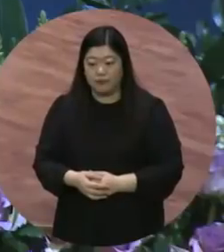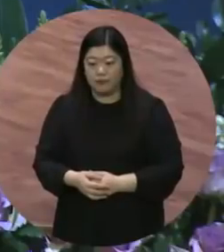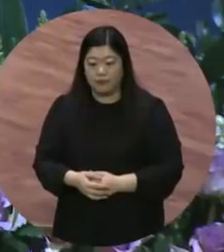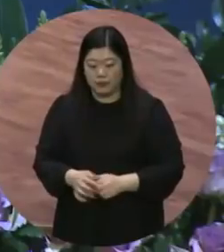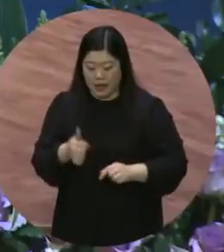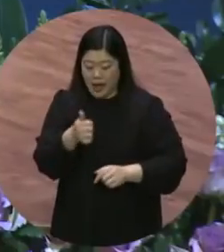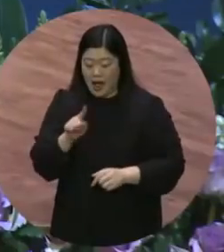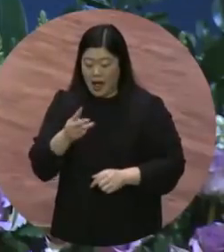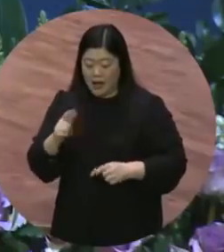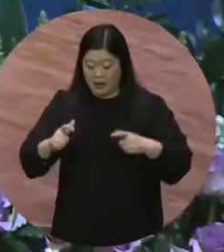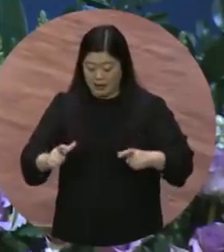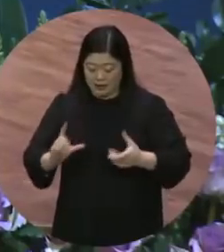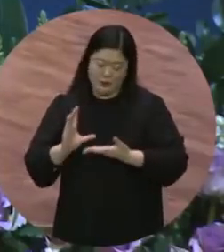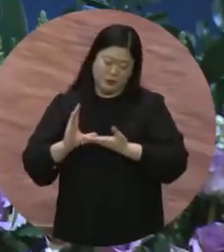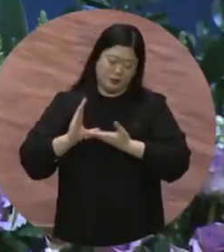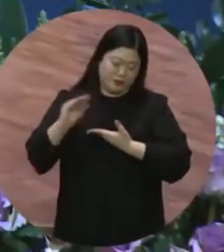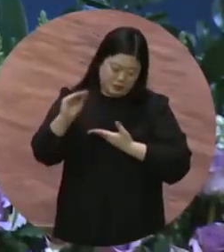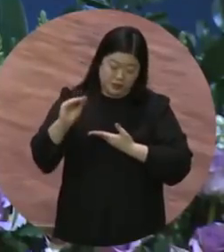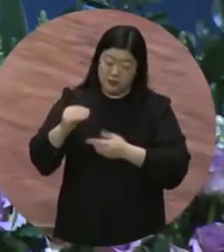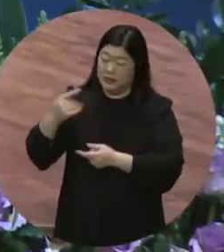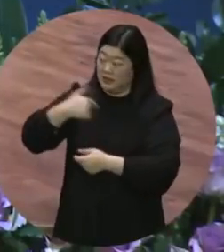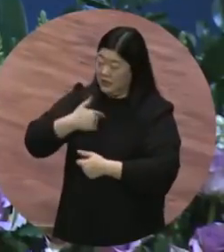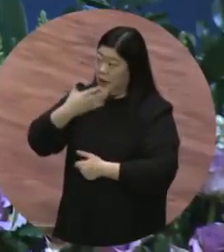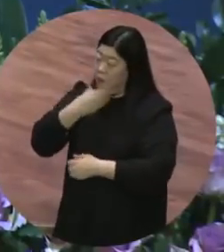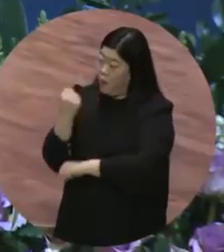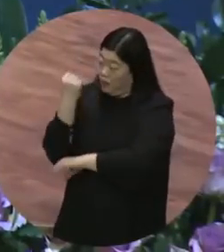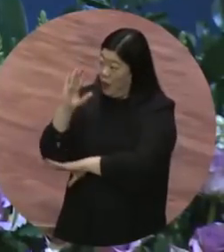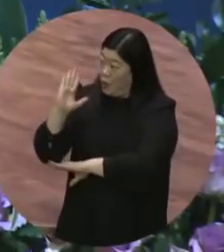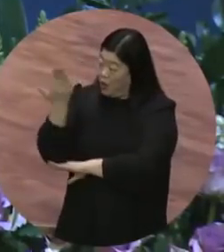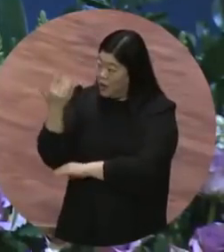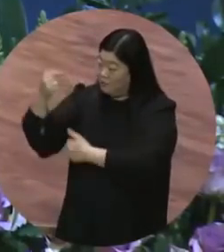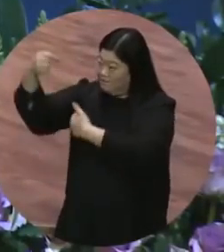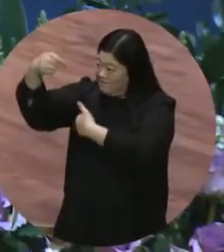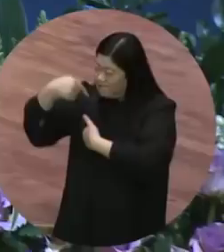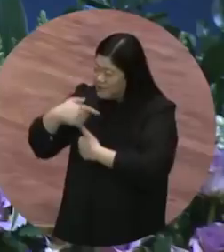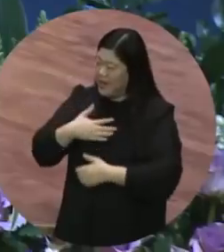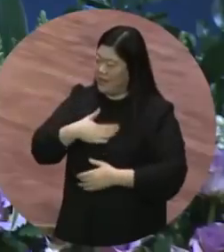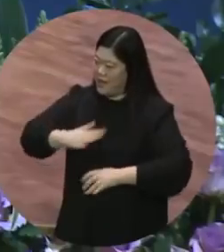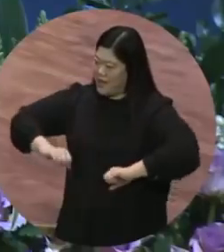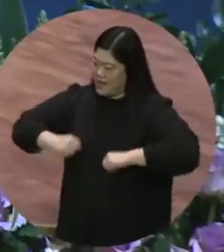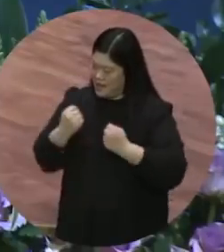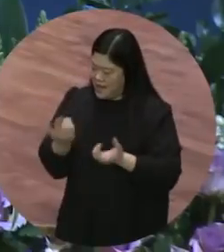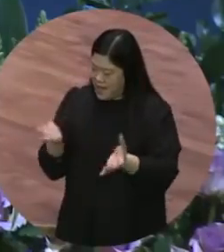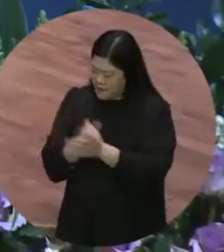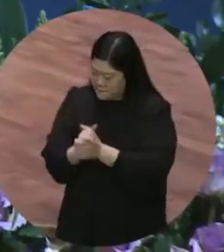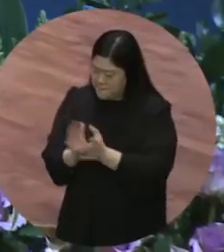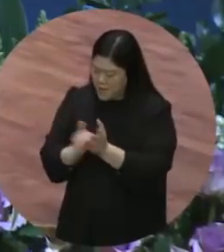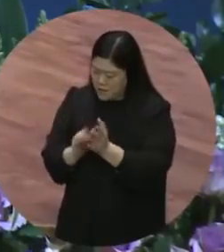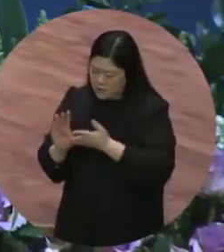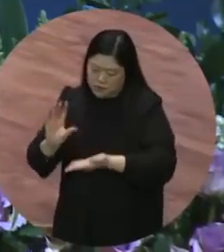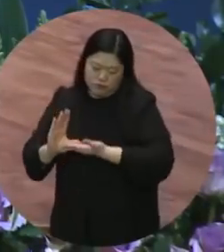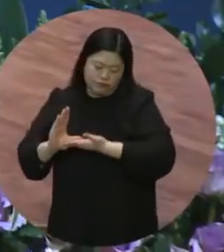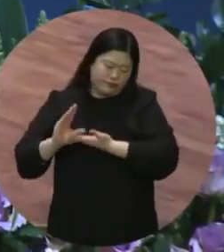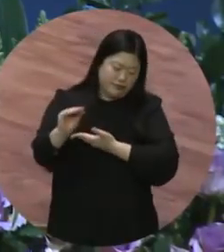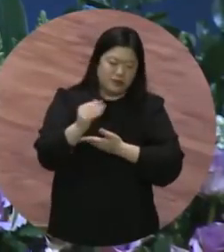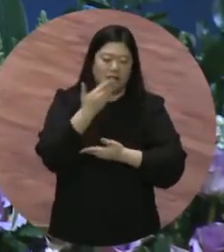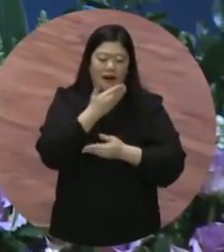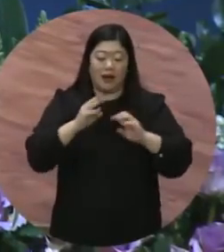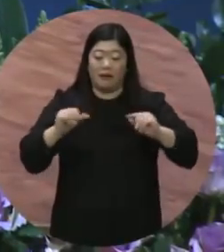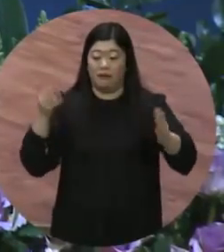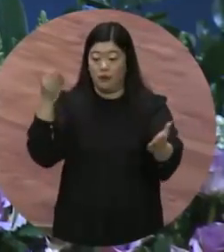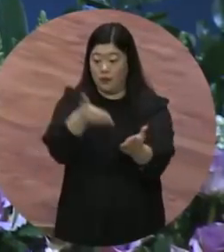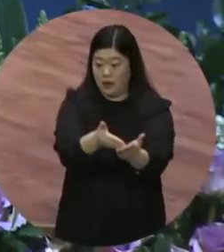출발한 아브라함을 향해서 너는 복이 될지라. 너는 모르지만 너는 잘 모르지만